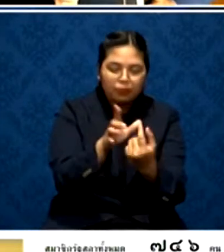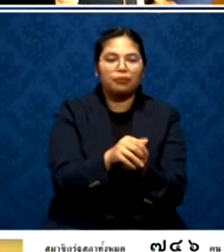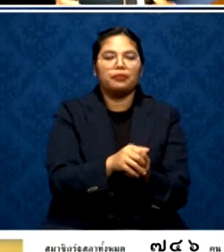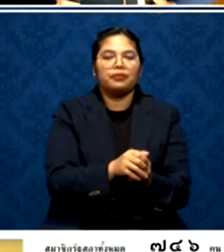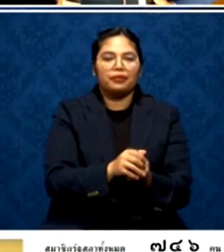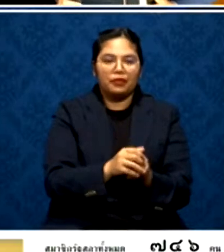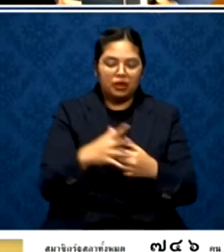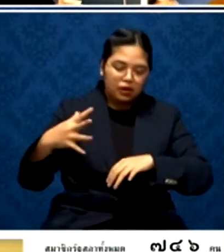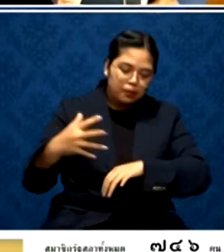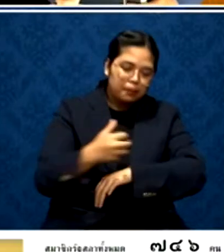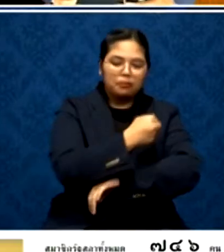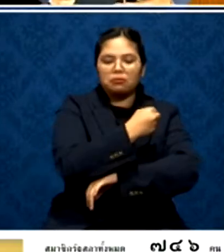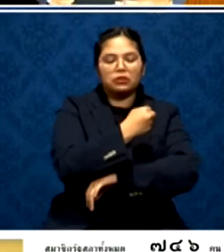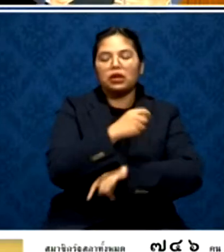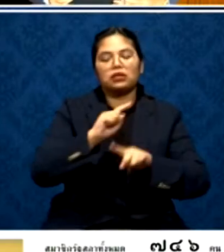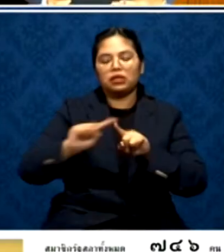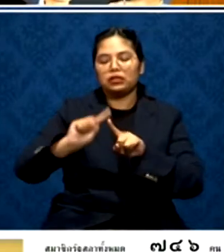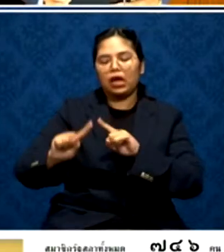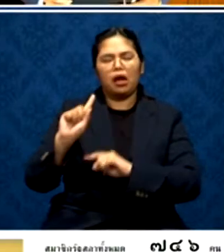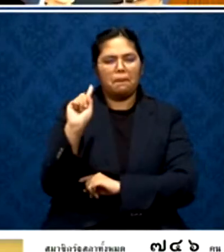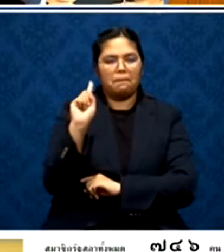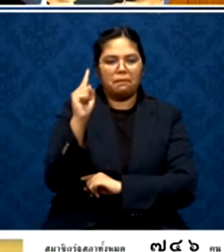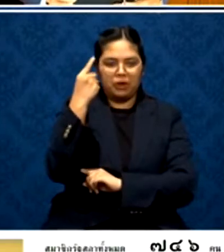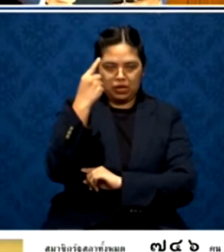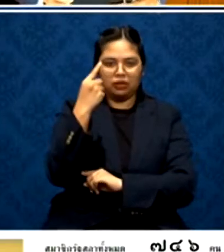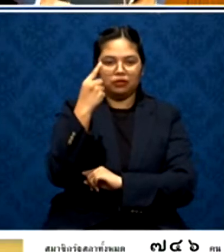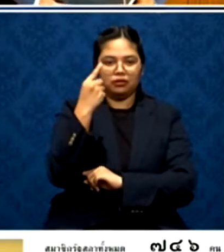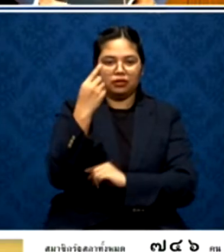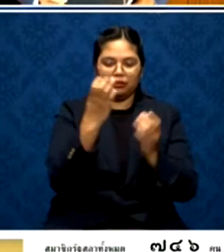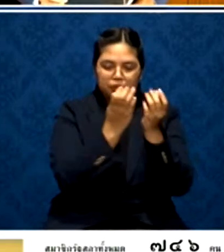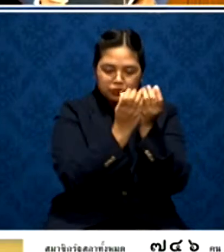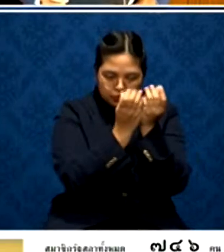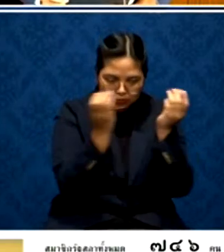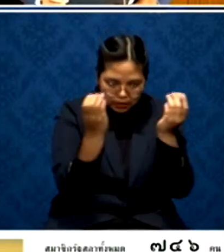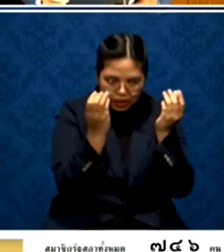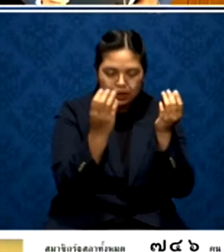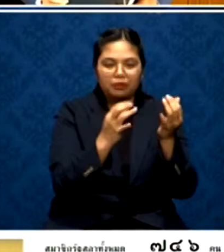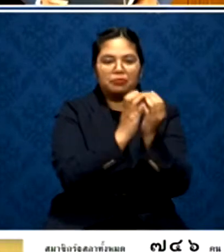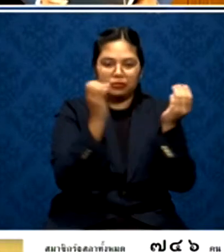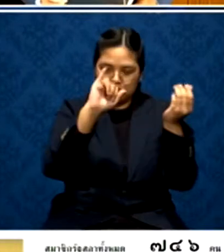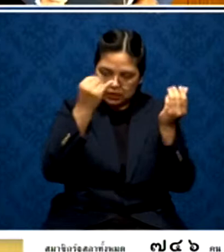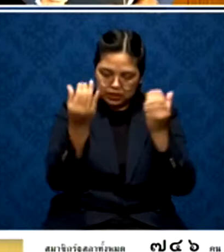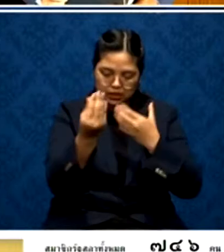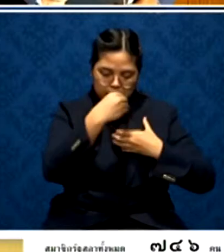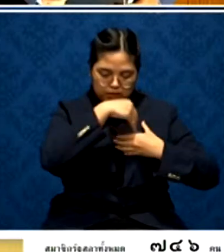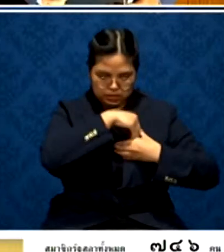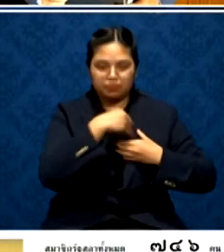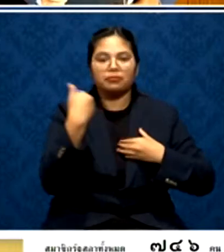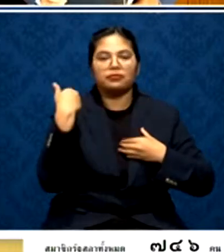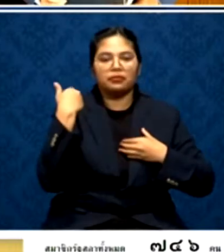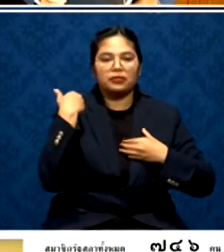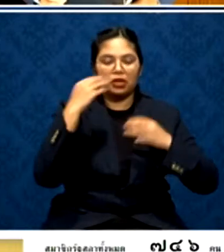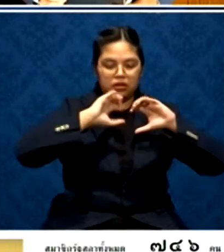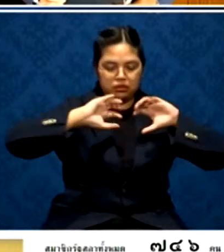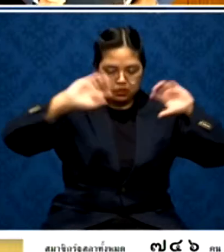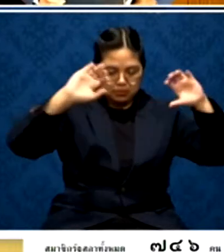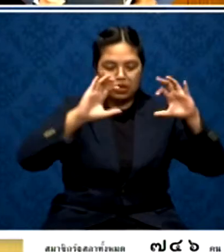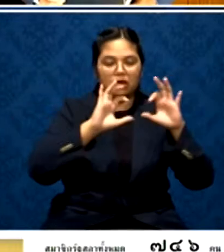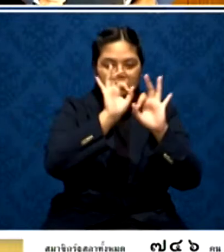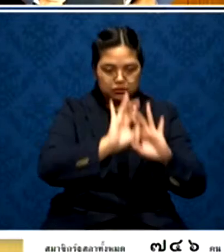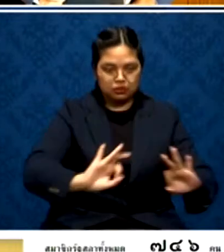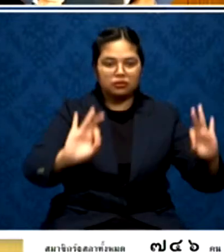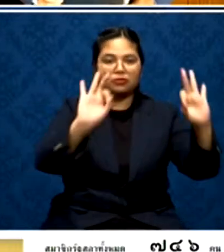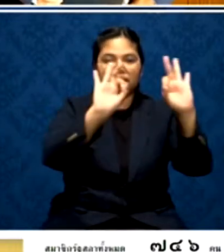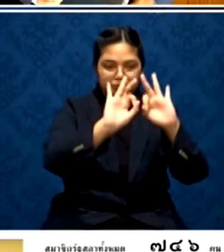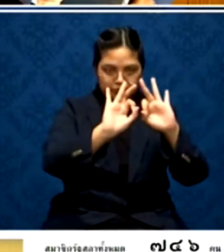การเมืองของโลกสมัยใหม่อย่างมีคุณธรรมและจริยธรรมรัฐบาลจะให้ความสำคัญต่อความ